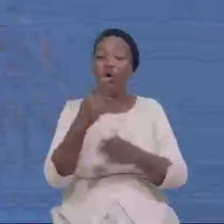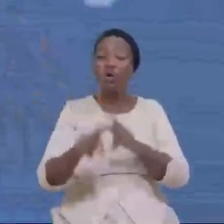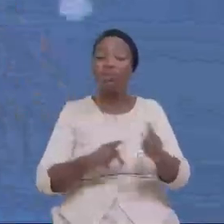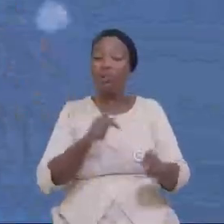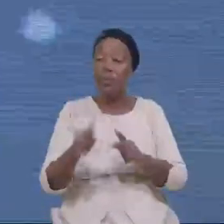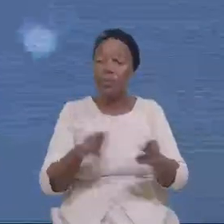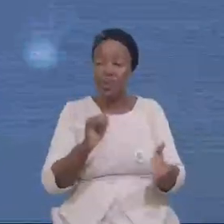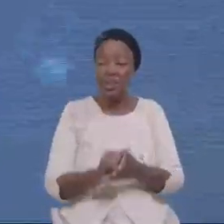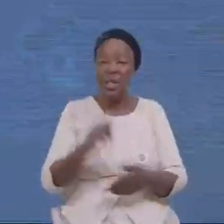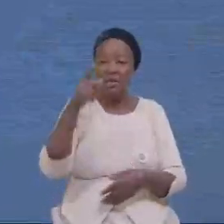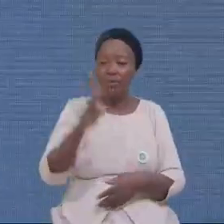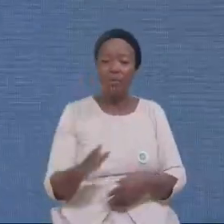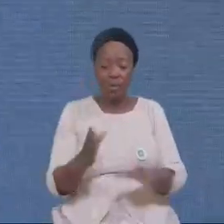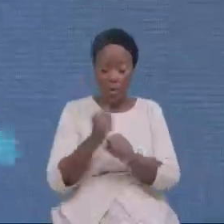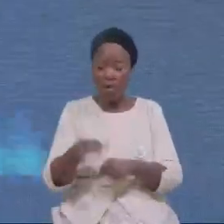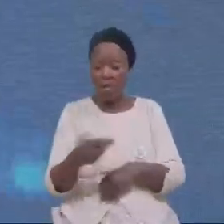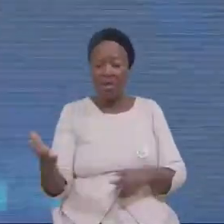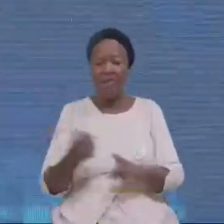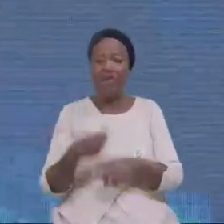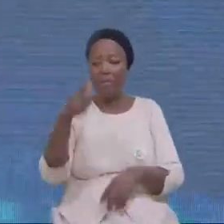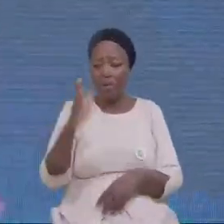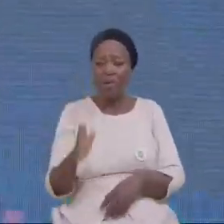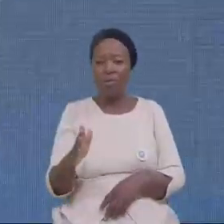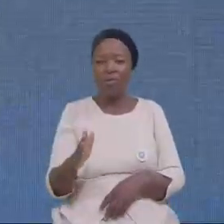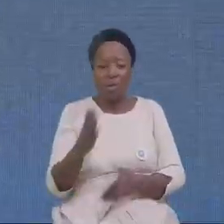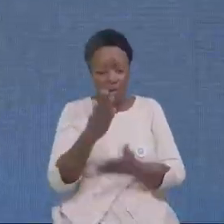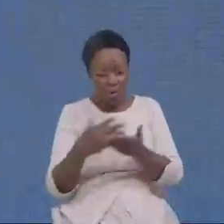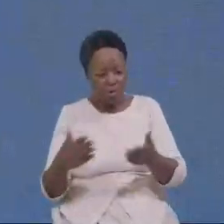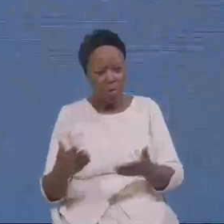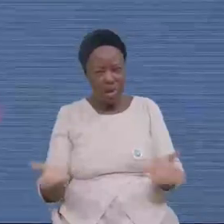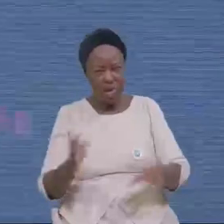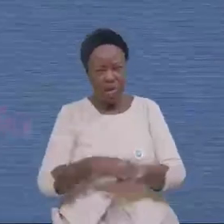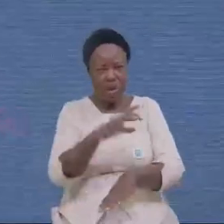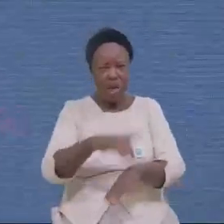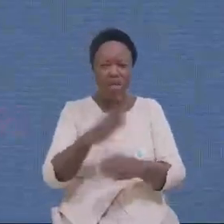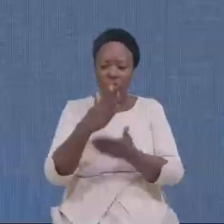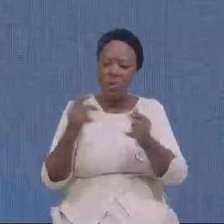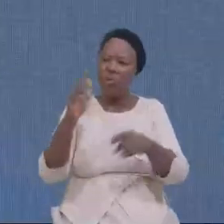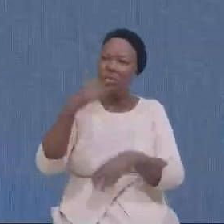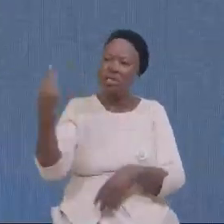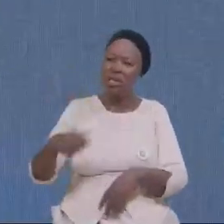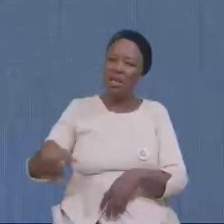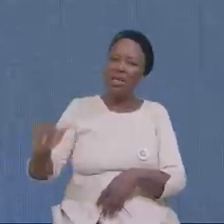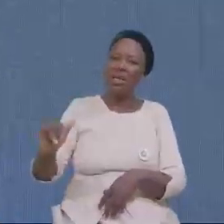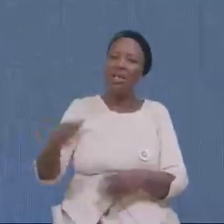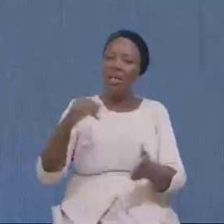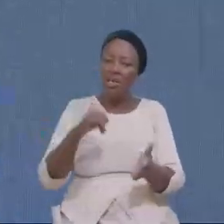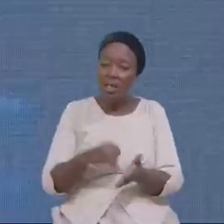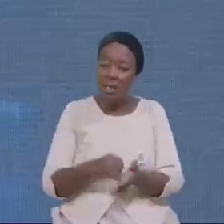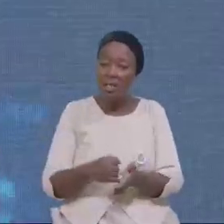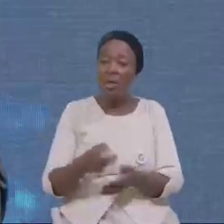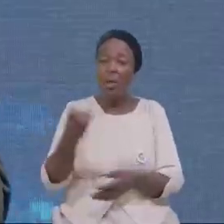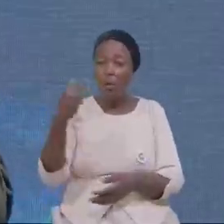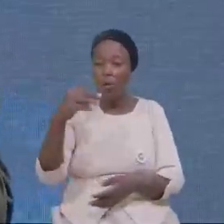Tous ceux-là qui ont eu quelque chose de Dieu sur la terre, et même éternel, c'était